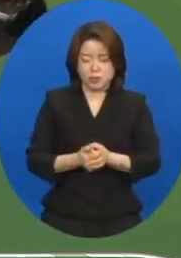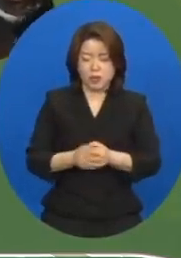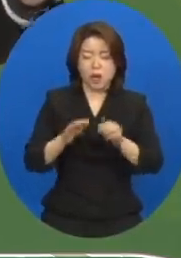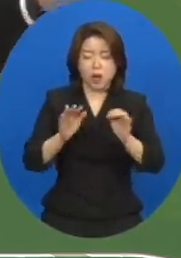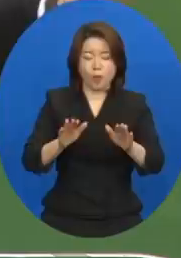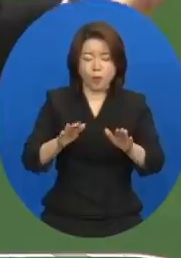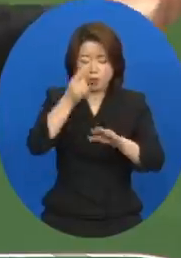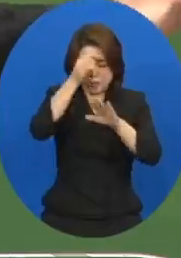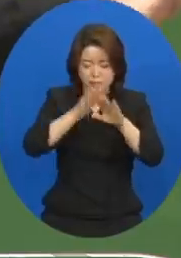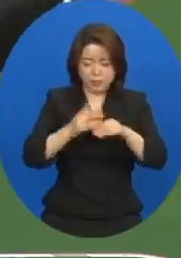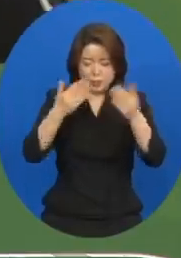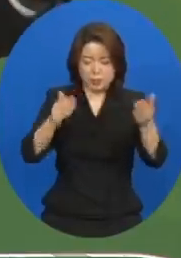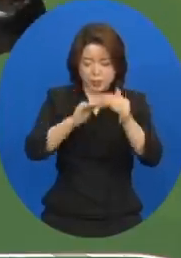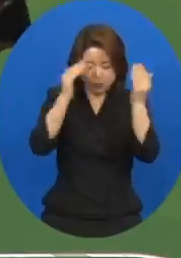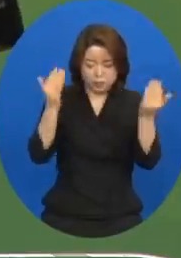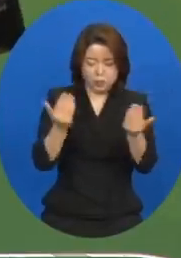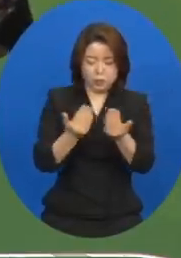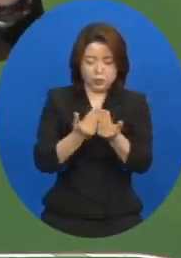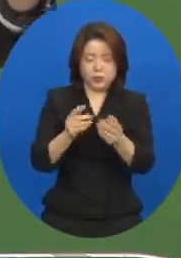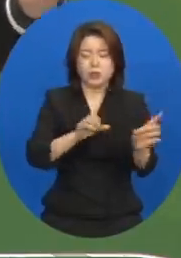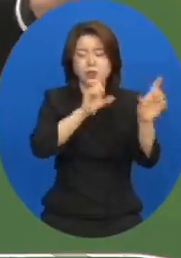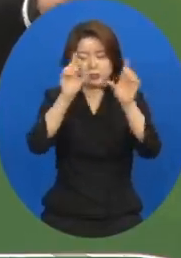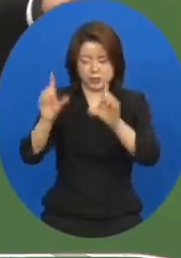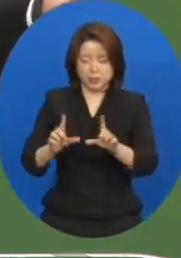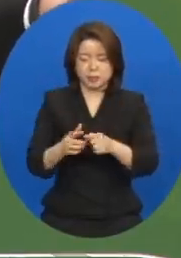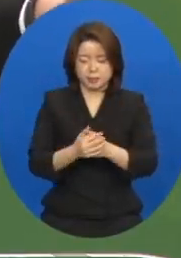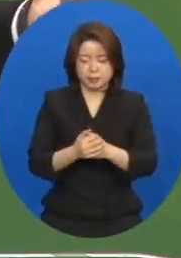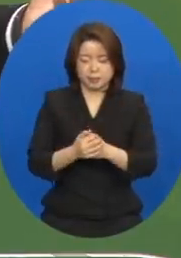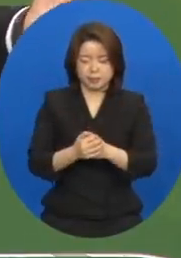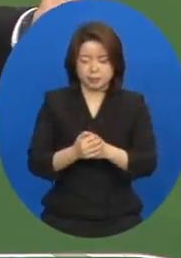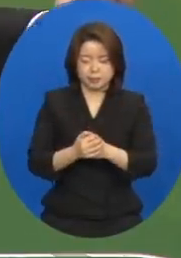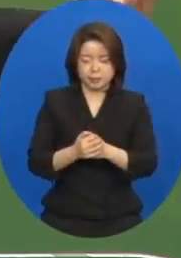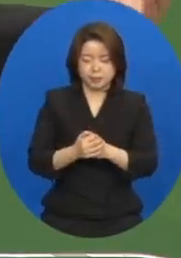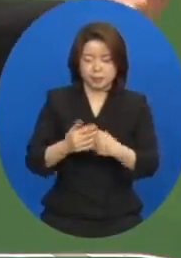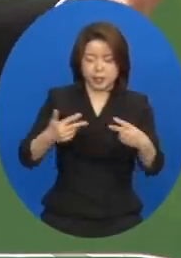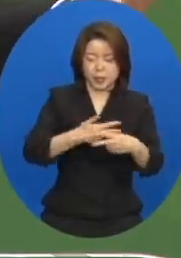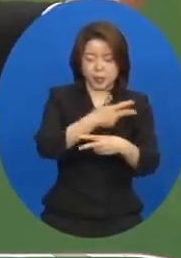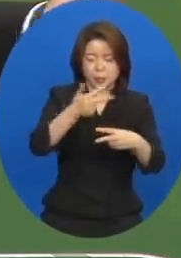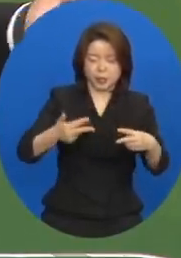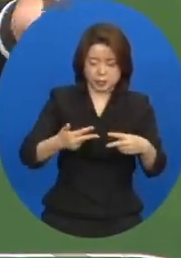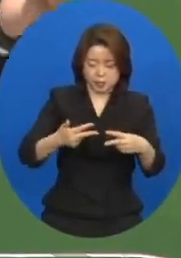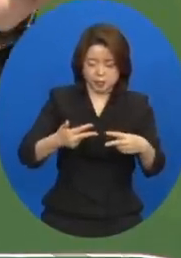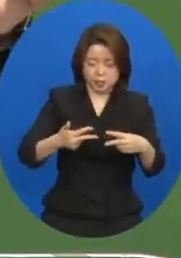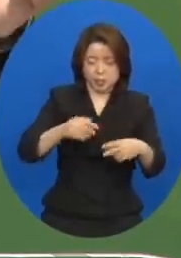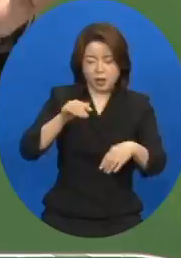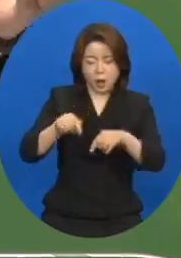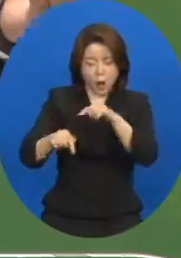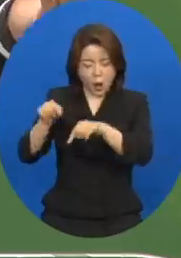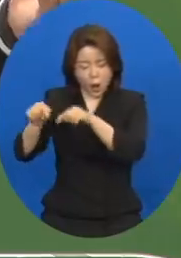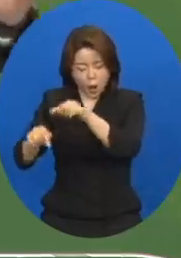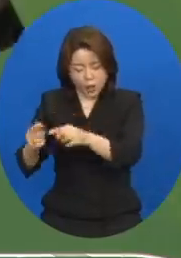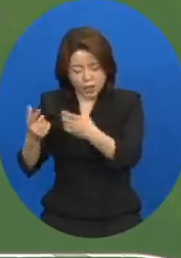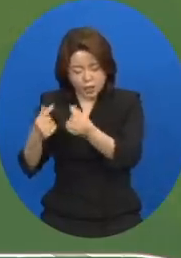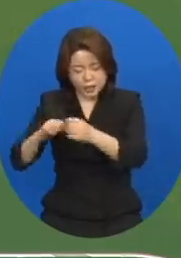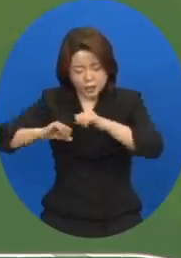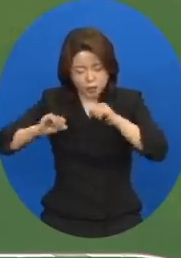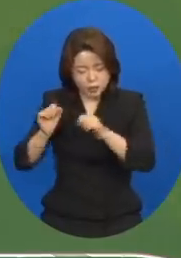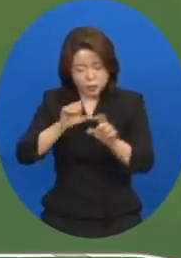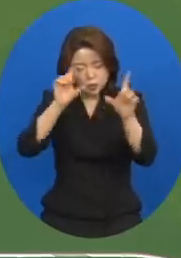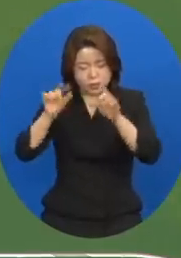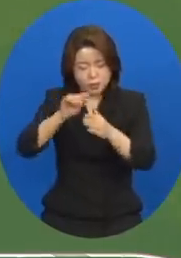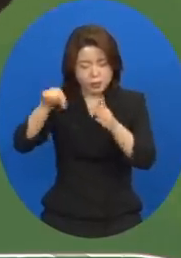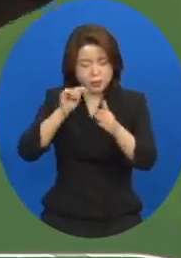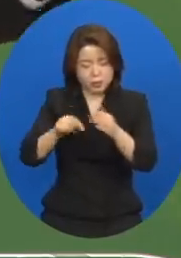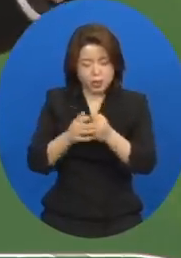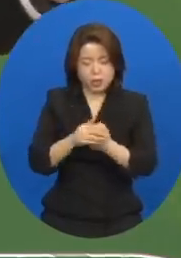오늘도 예배하는 사랑하는 성도들의 삶, 여리고 성벽을 걷는 것 같은 순종의 삶 속에